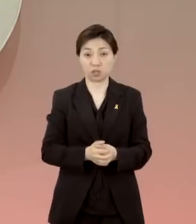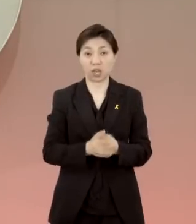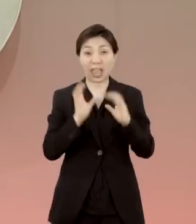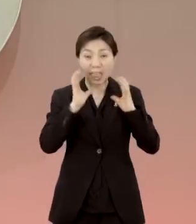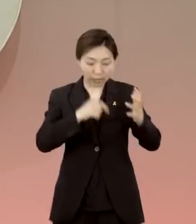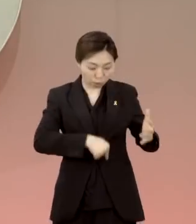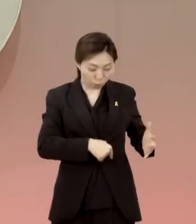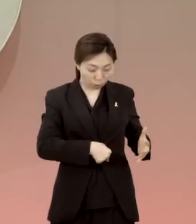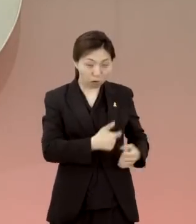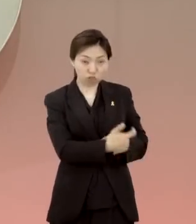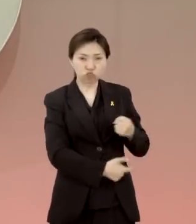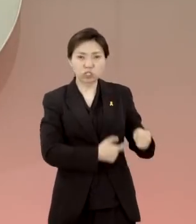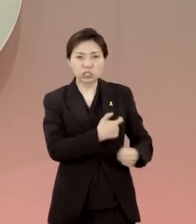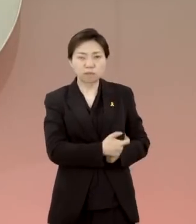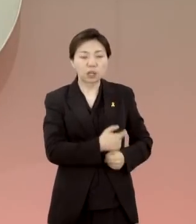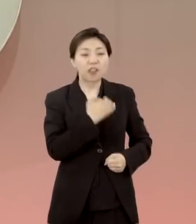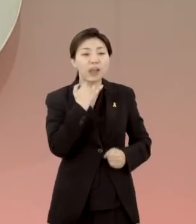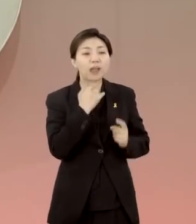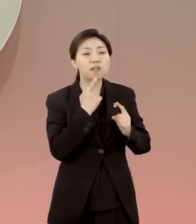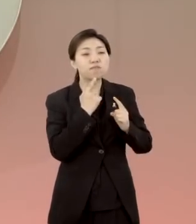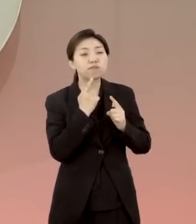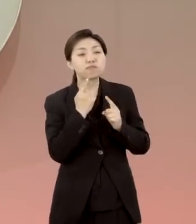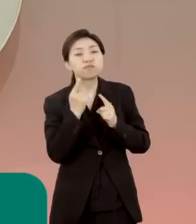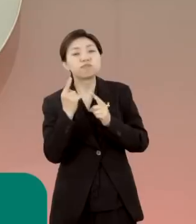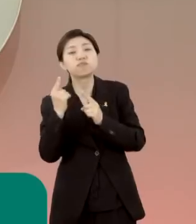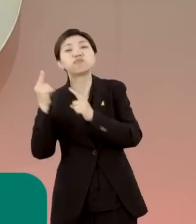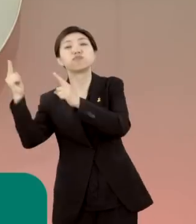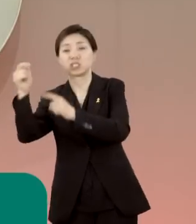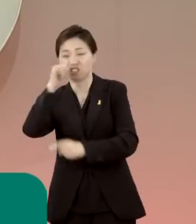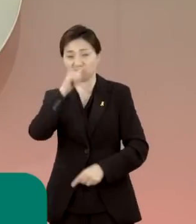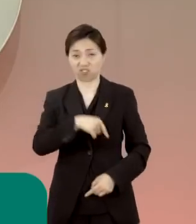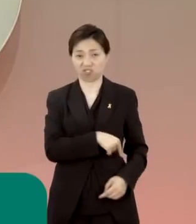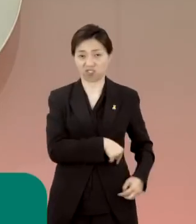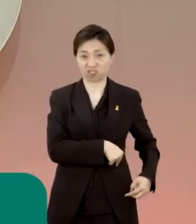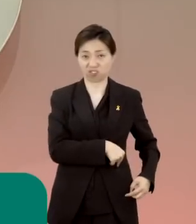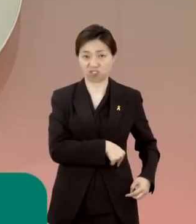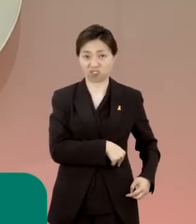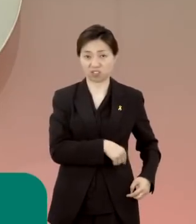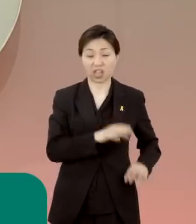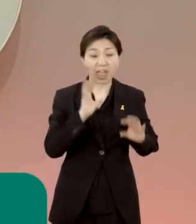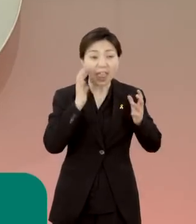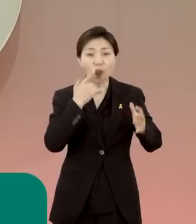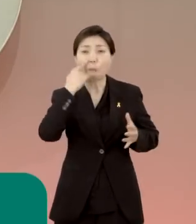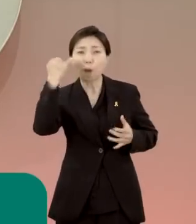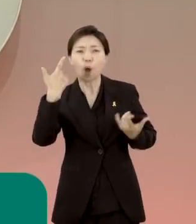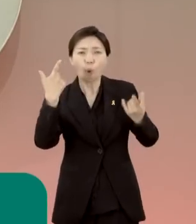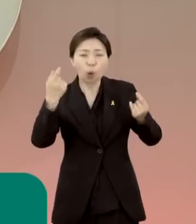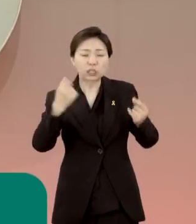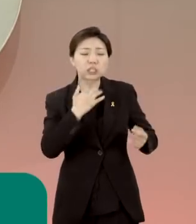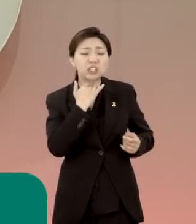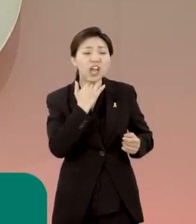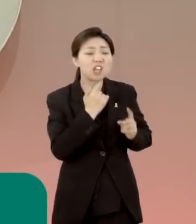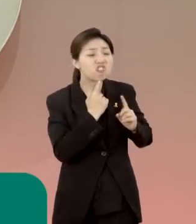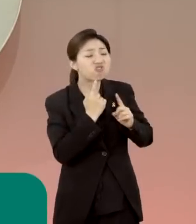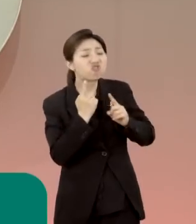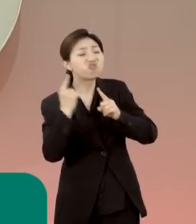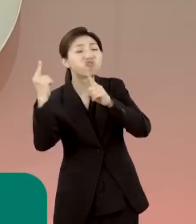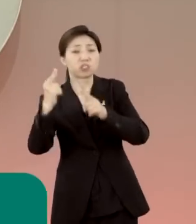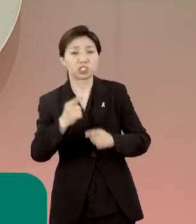60년 동안 나이를 먹은 거예요 머리와 눈썹은 하얗게 새어 있고